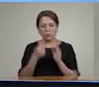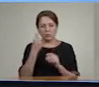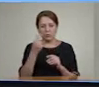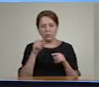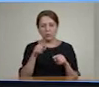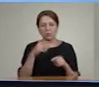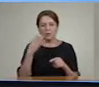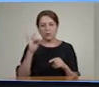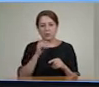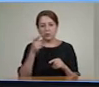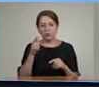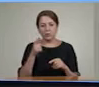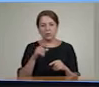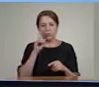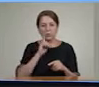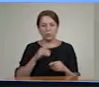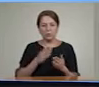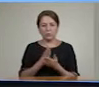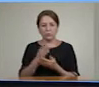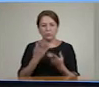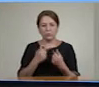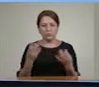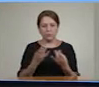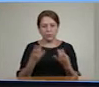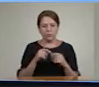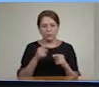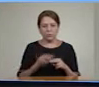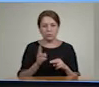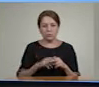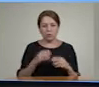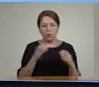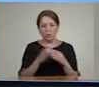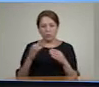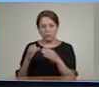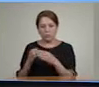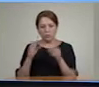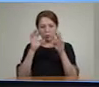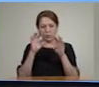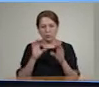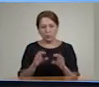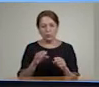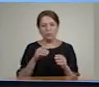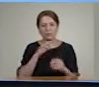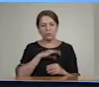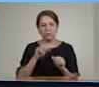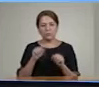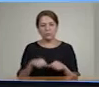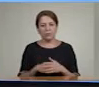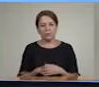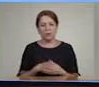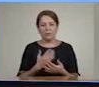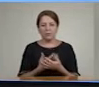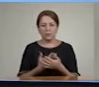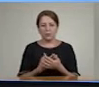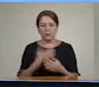yig'indini qulay usulda hisoblashimiz kerak. Buning uchun biz guruhlash qonunidan foydalanamiz.